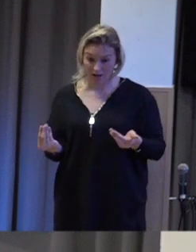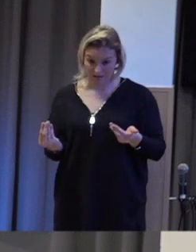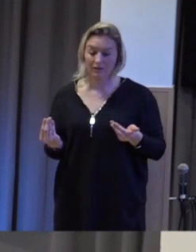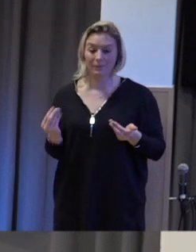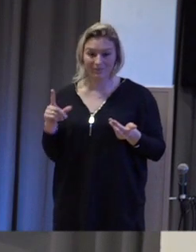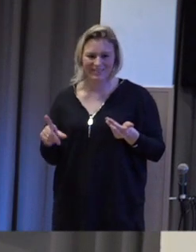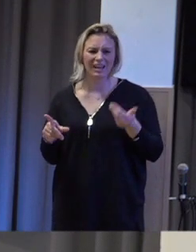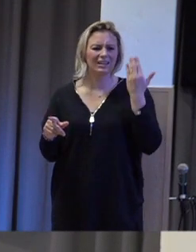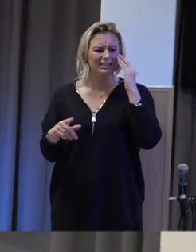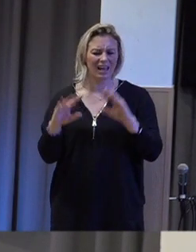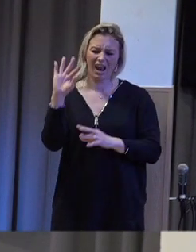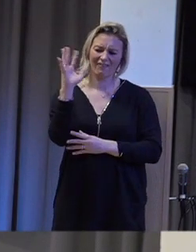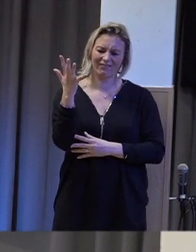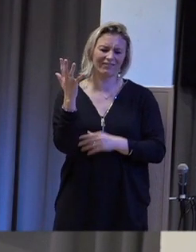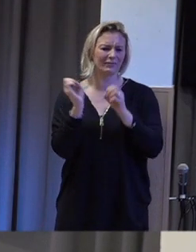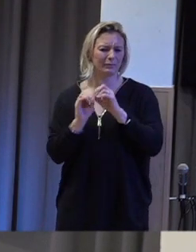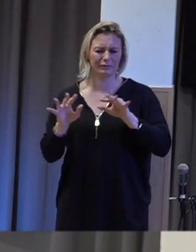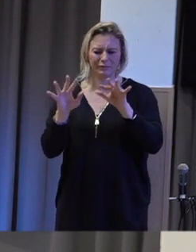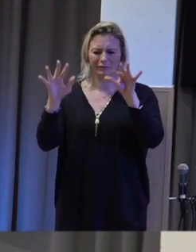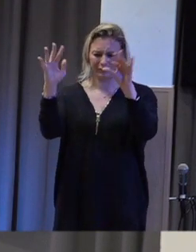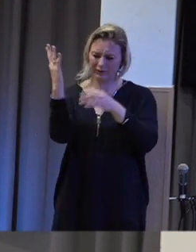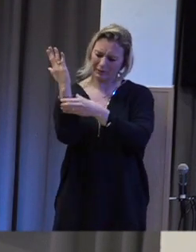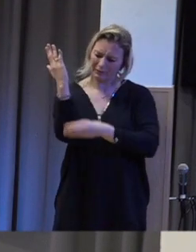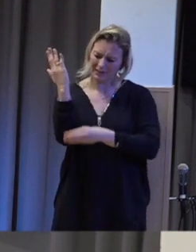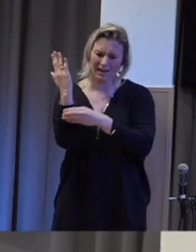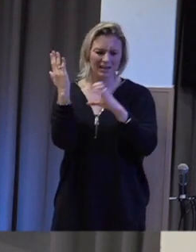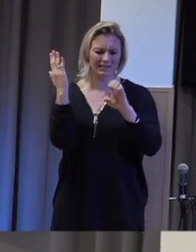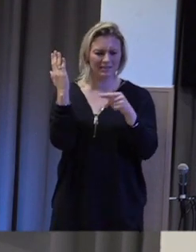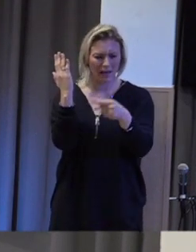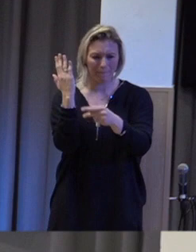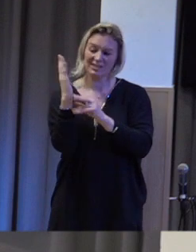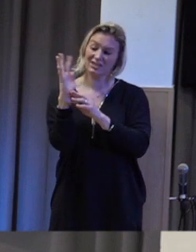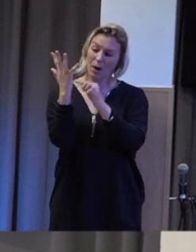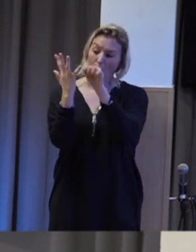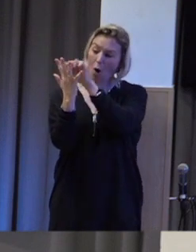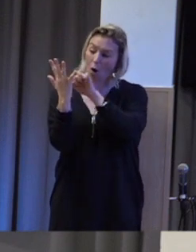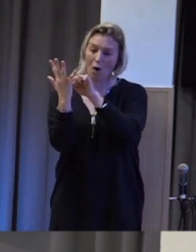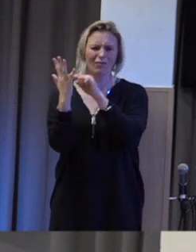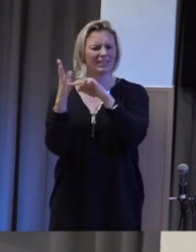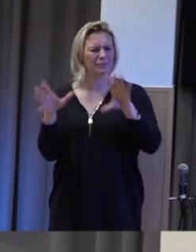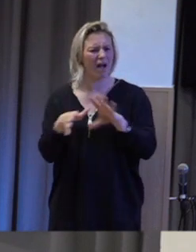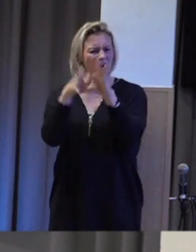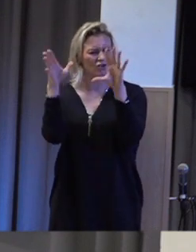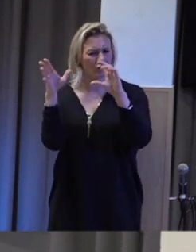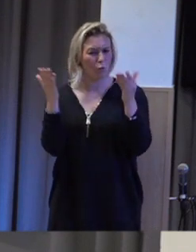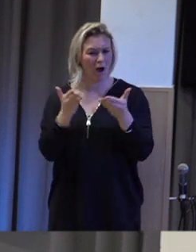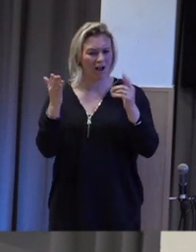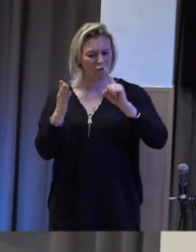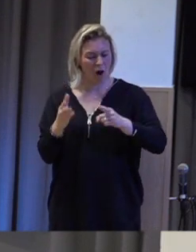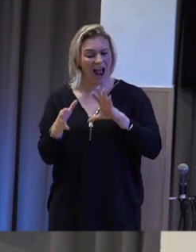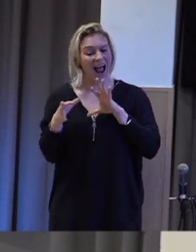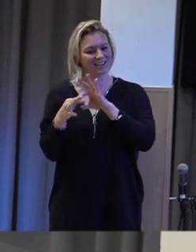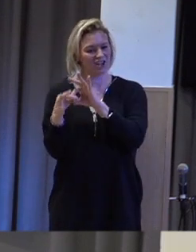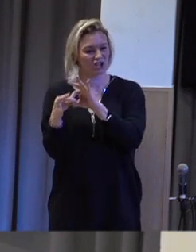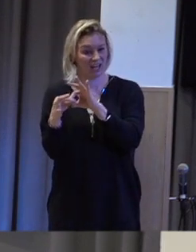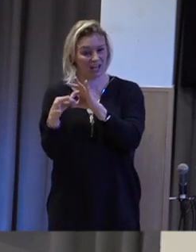du sarment, qu'est-ce qu'il nous dit? Il nous dit, restez attachés. Il nous